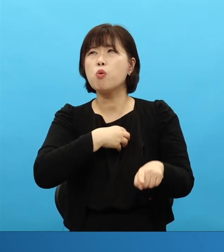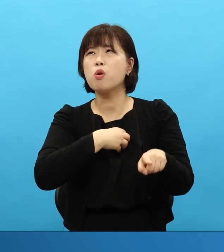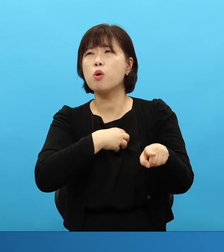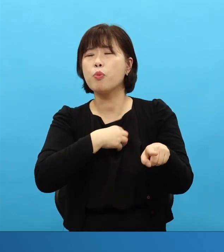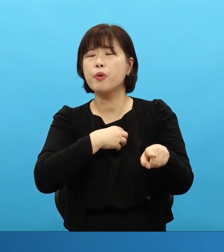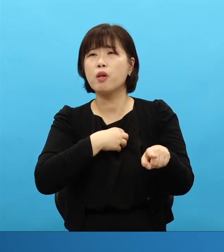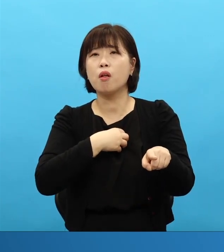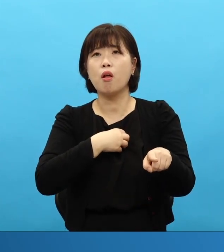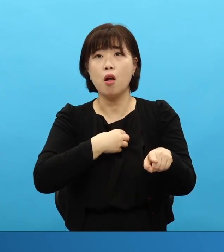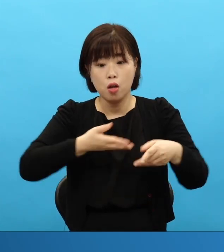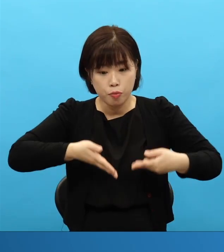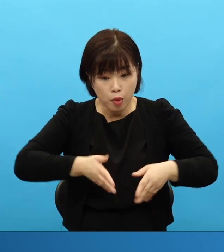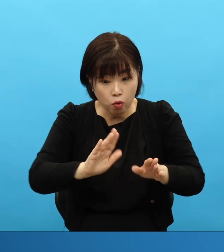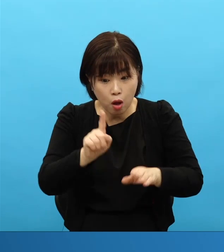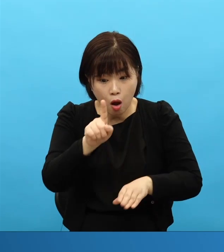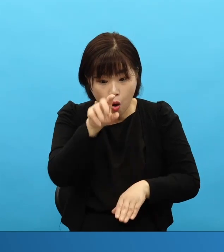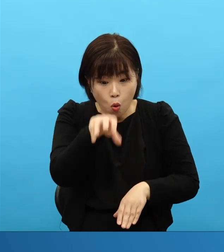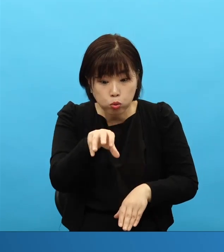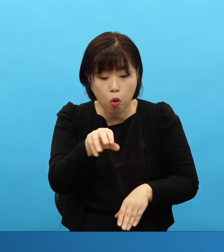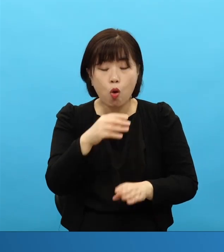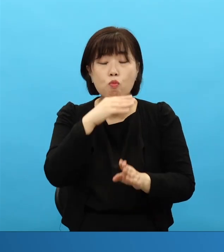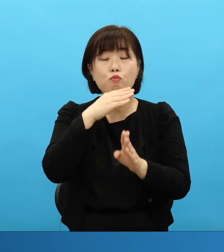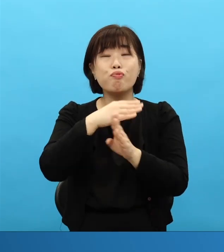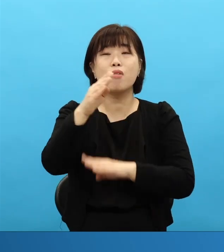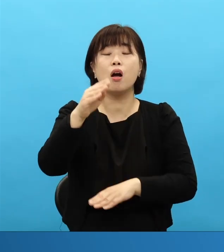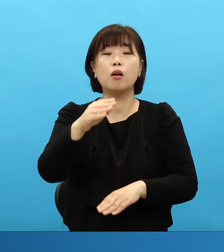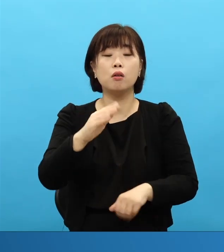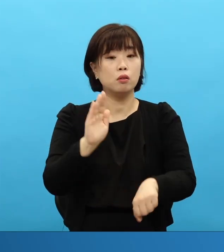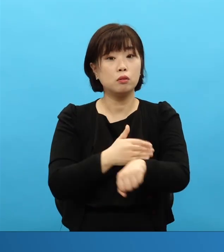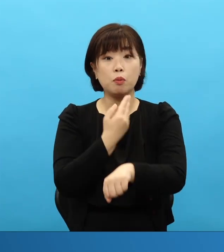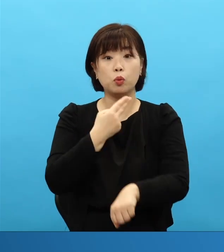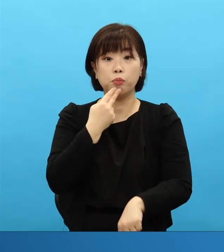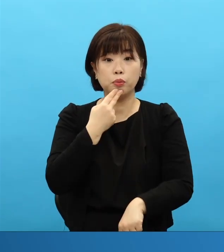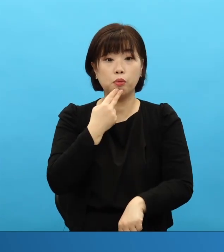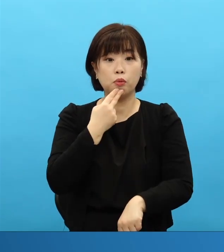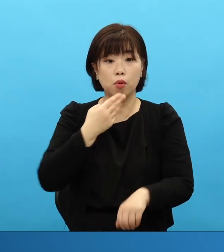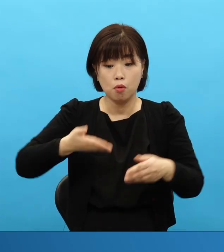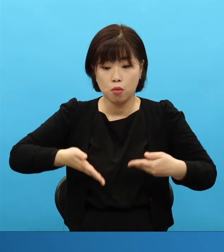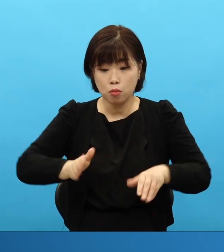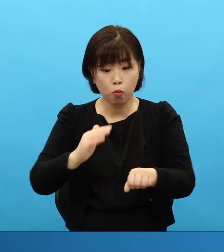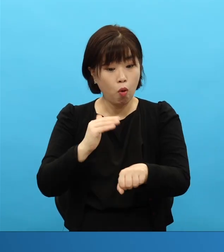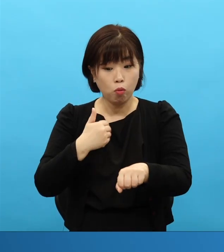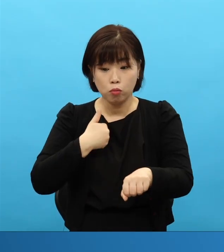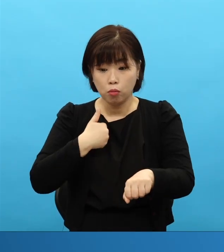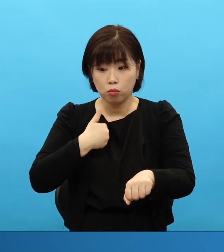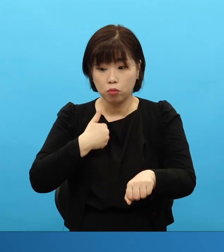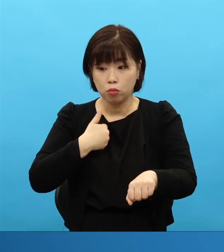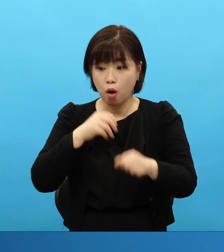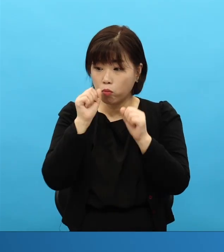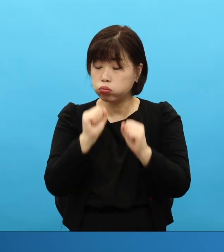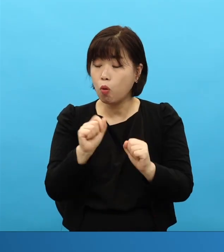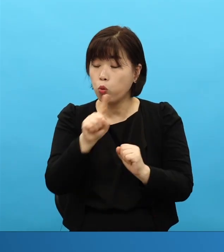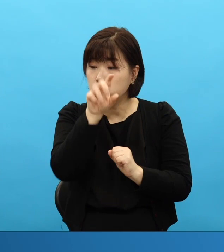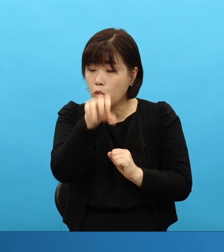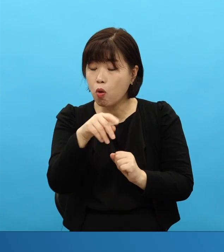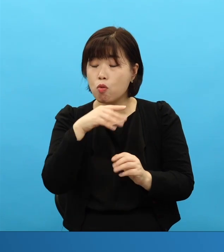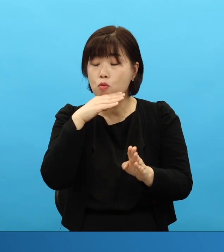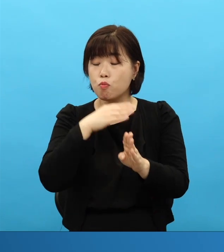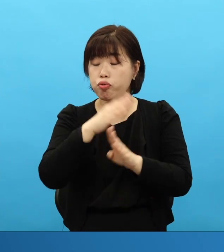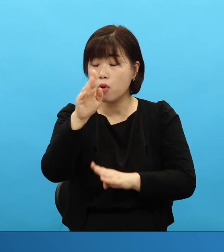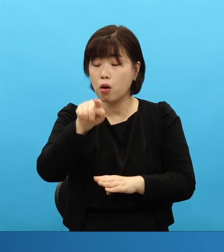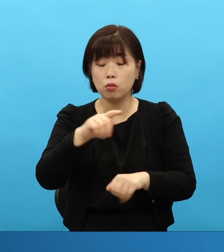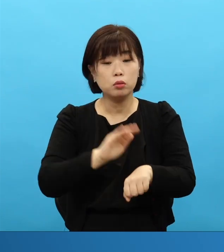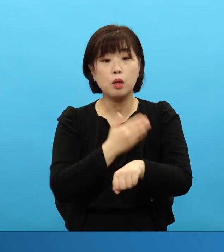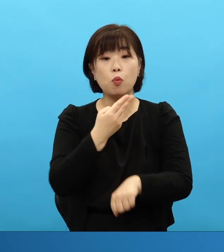fault. 유대인 자녀들이 뭐가 잘못? 태어난 게 잘못이라. What did the Jewish descendants do? Just being born 그 was their 문제는 fault. 몰랐던 겁니다.